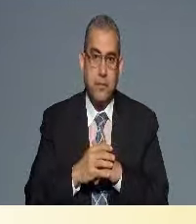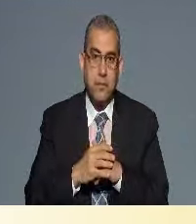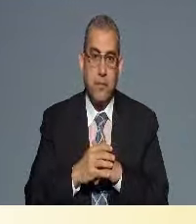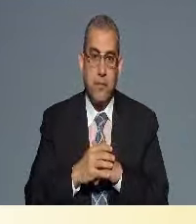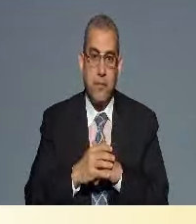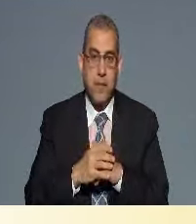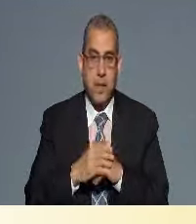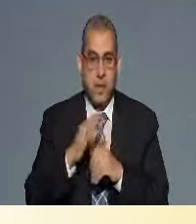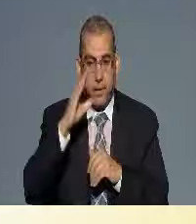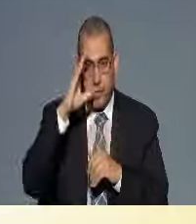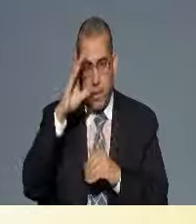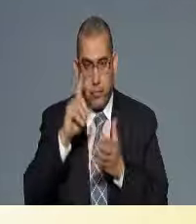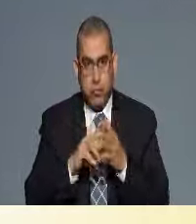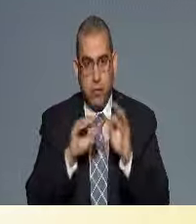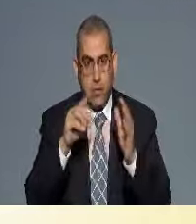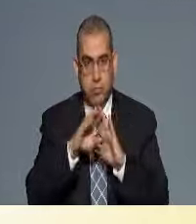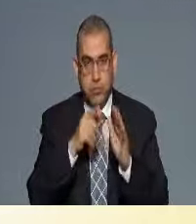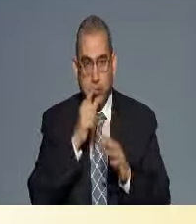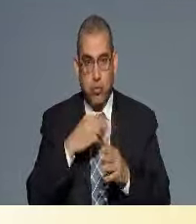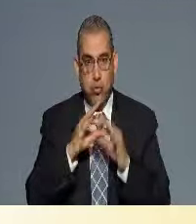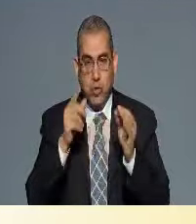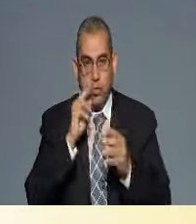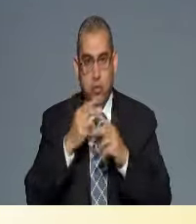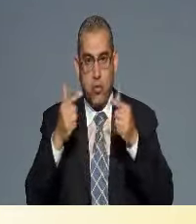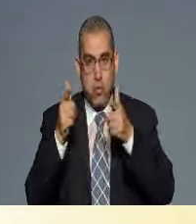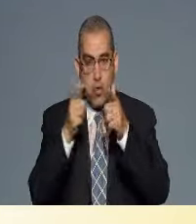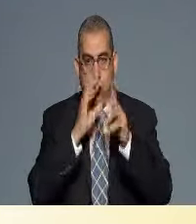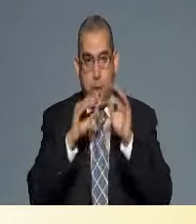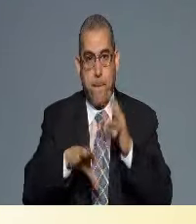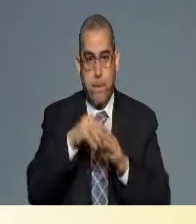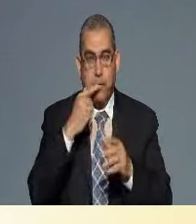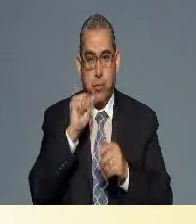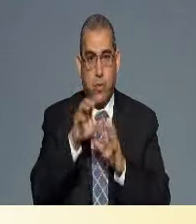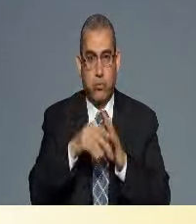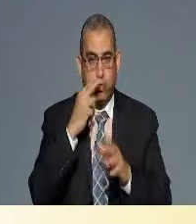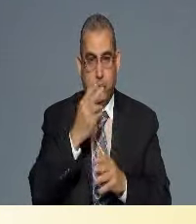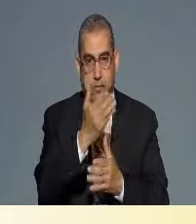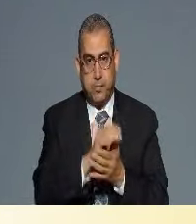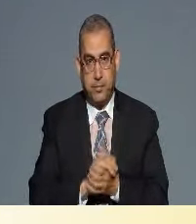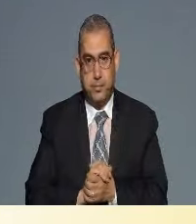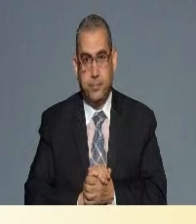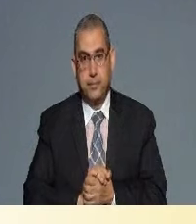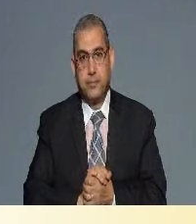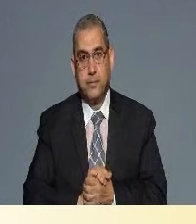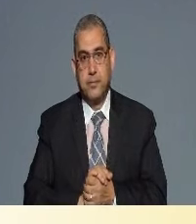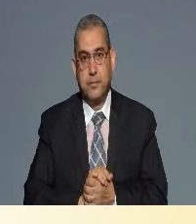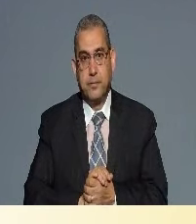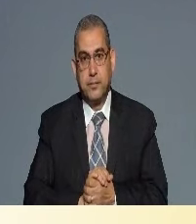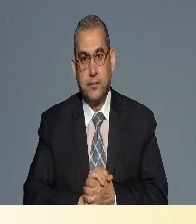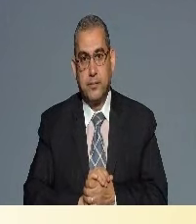تمام سيادتك يا فندم، اسمح لنا يا فندم نقدم الكونفرنس لمشروعات الجهاز لافتتاح موسم الحصاد. بعد سيادتك